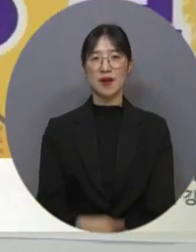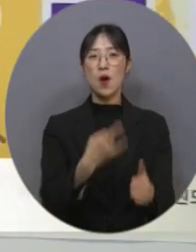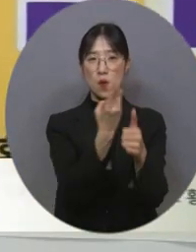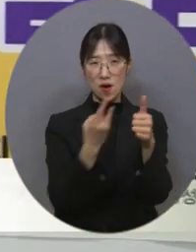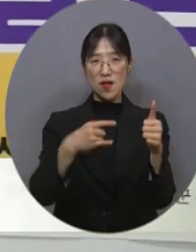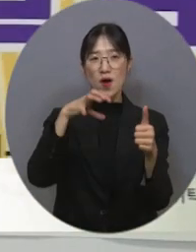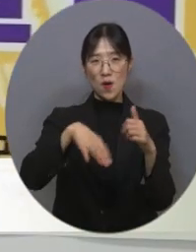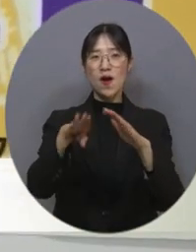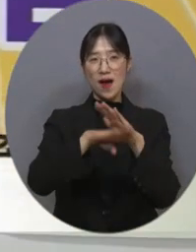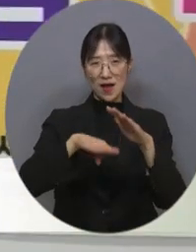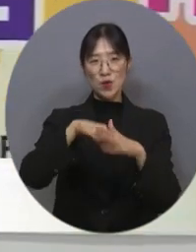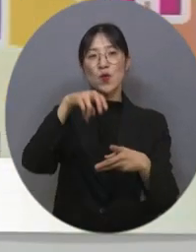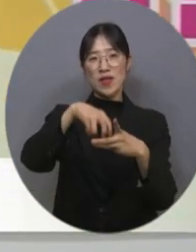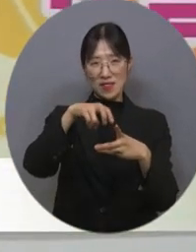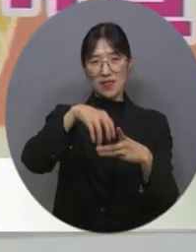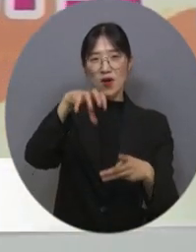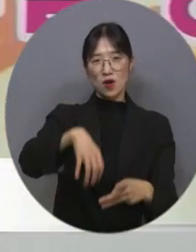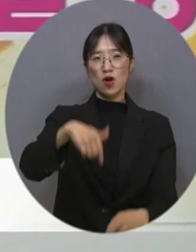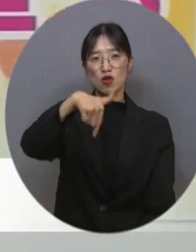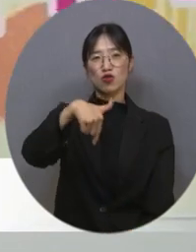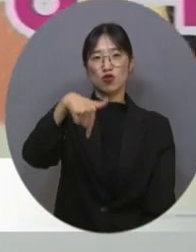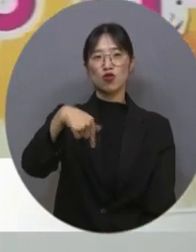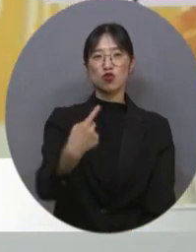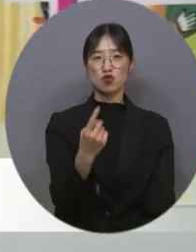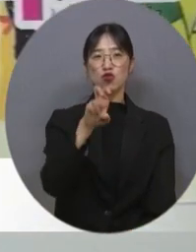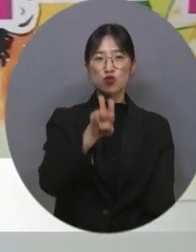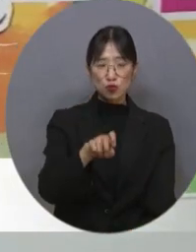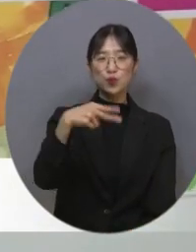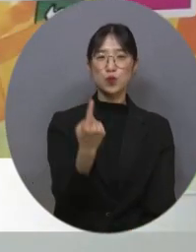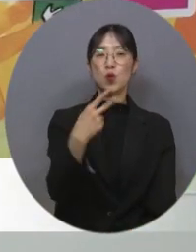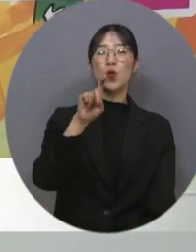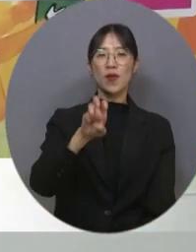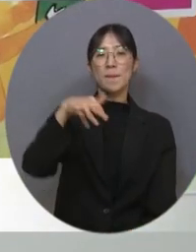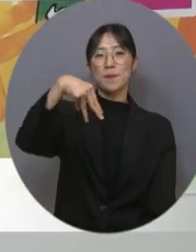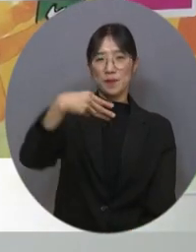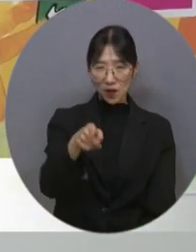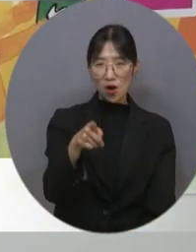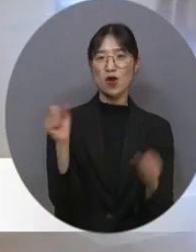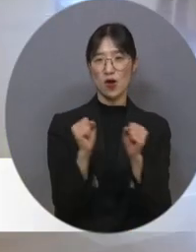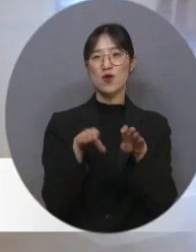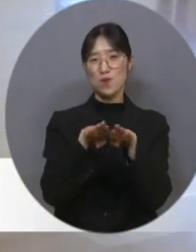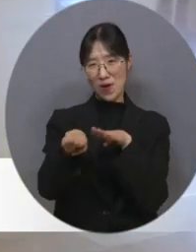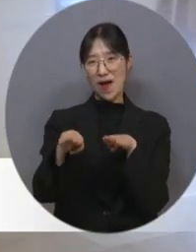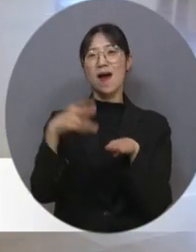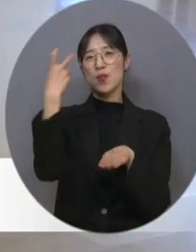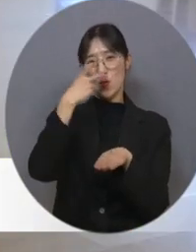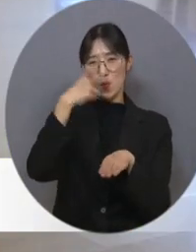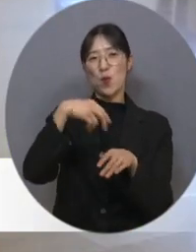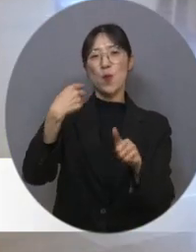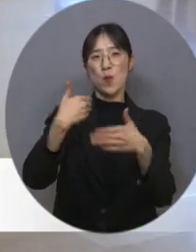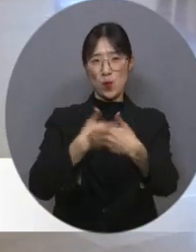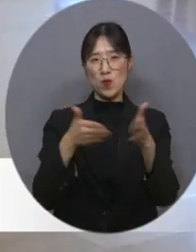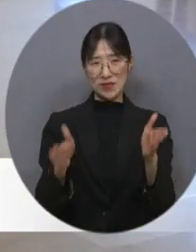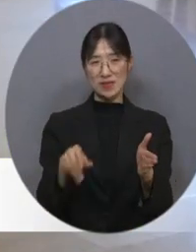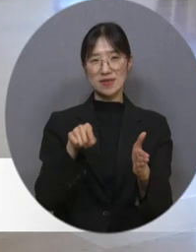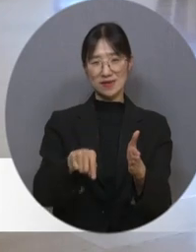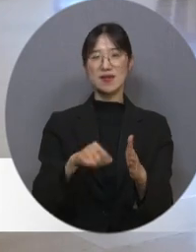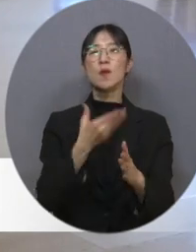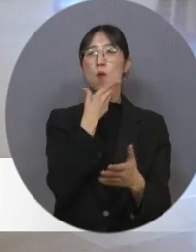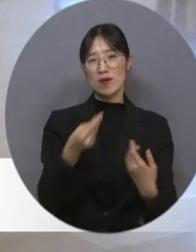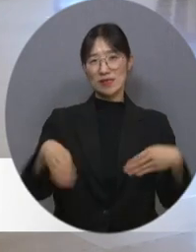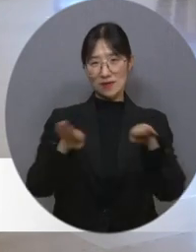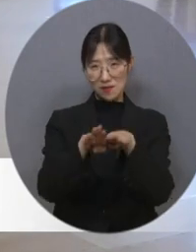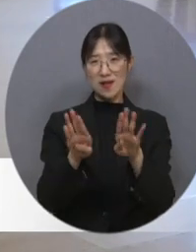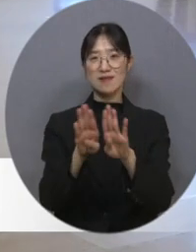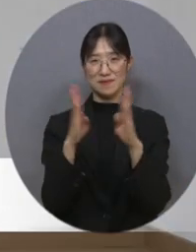횡성군 가족센터에서 진행하는 꿈 도담터 겨울방학 돌봄교실이 지난 2월 22일 강원도 횡성군